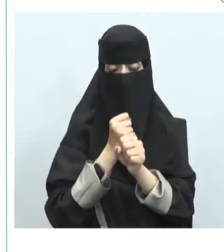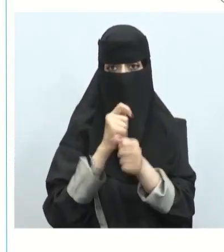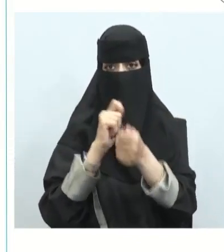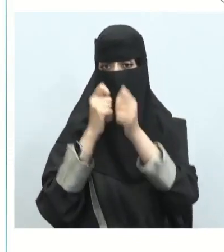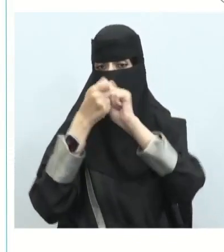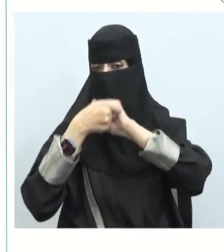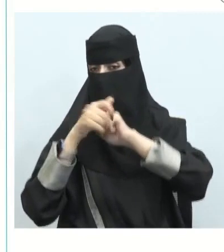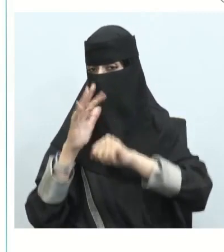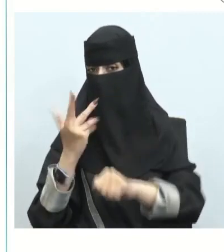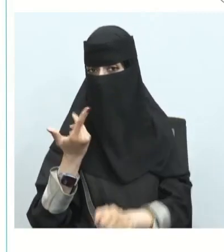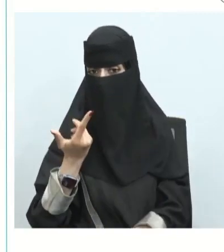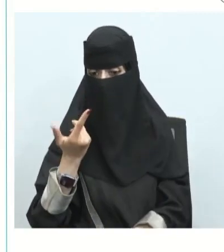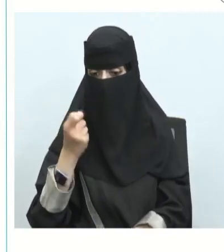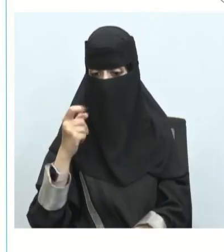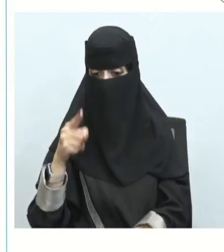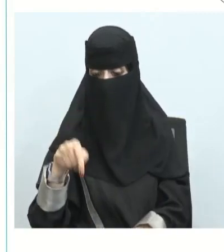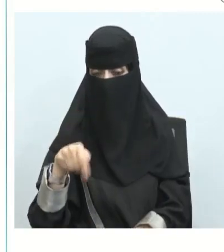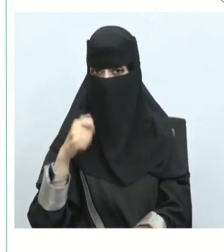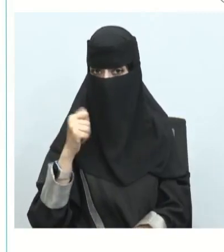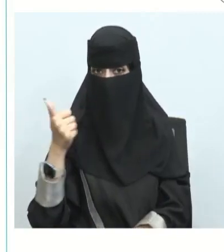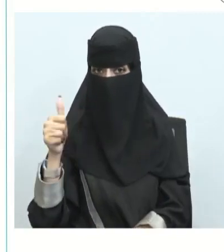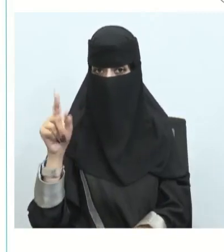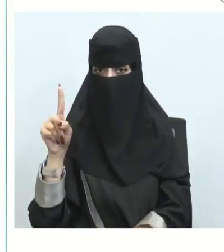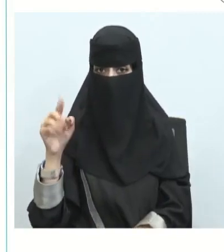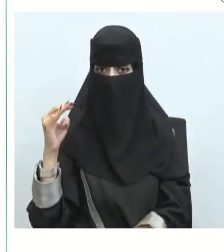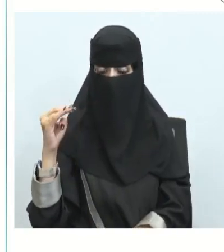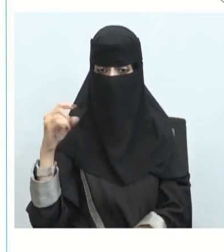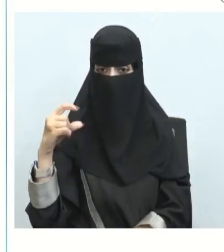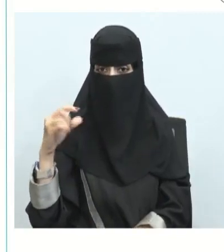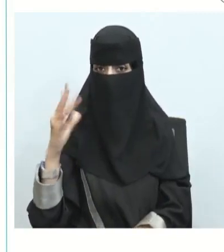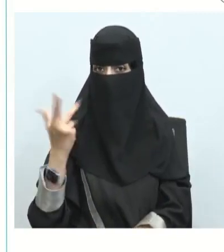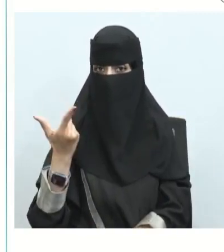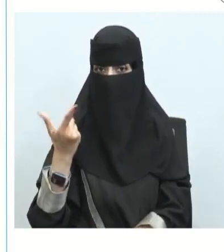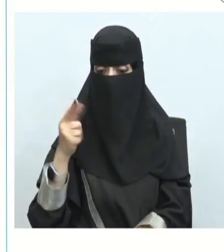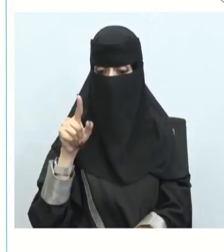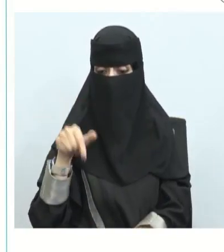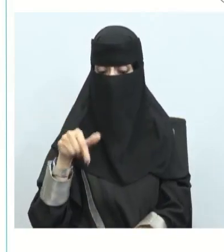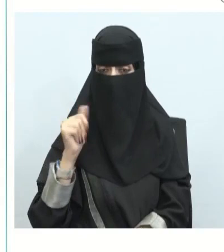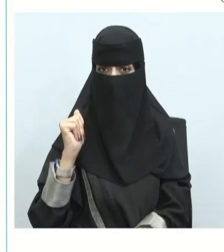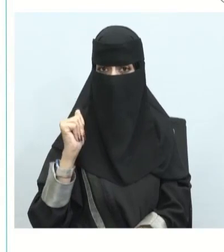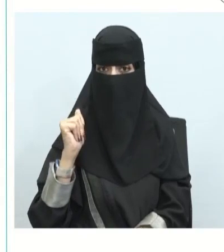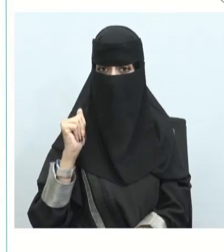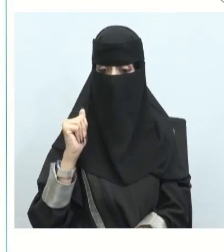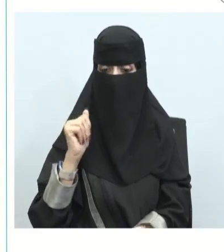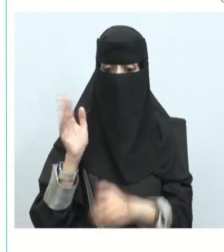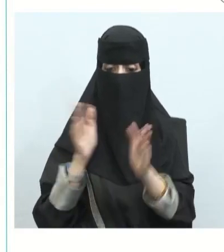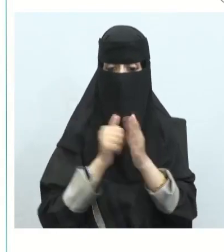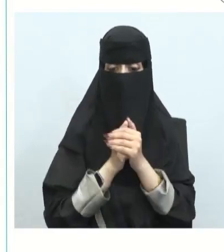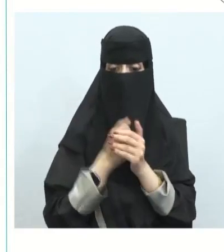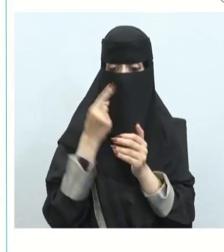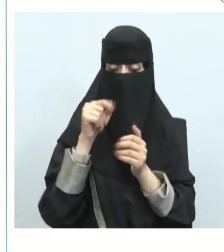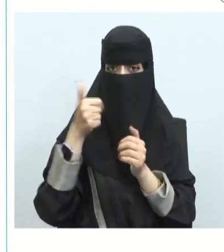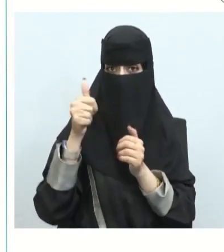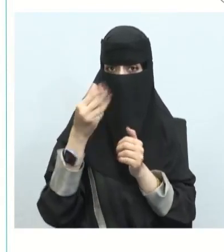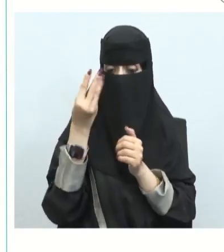الاربع التي يعتبر غير او لا يعد فعال التروي عند تنفيذ التغيير عدم ابلاغ الموظفين بالتغيير